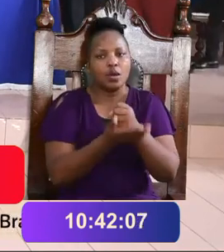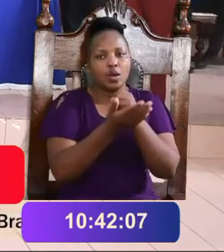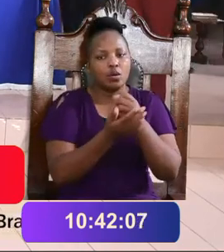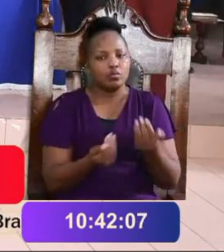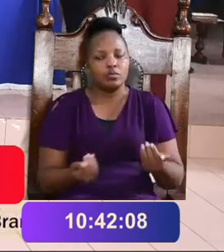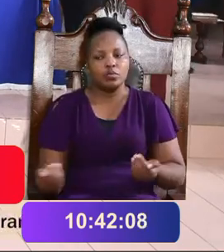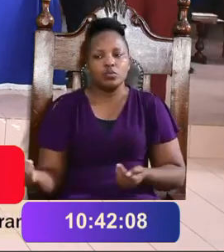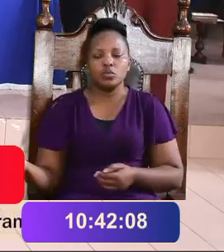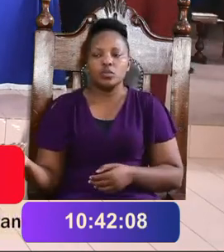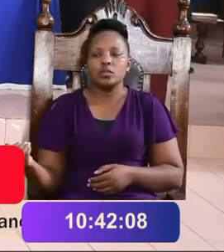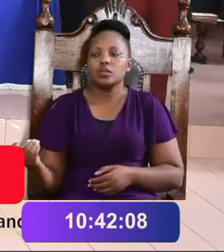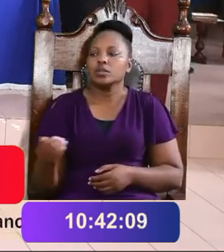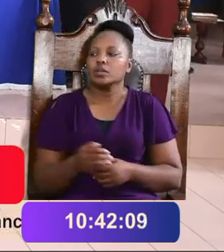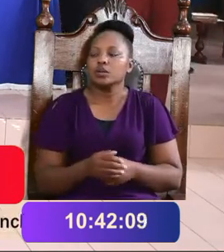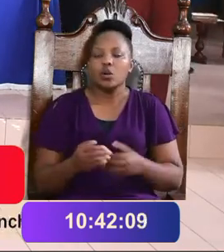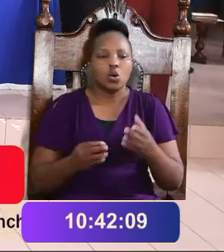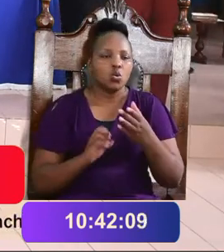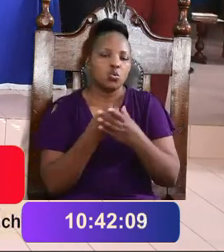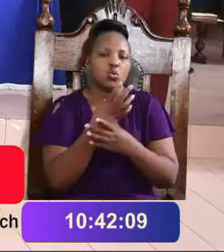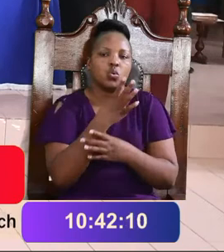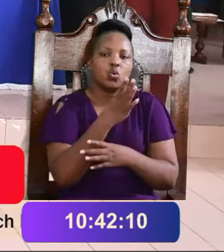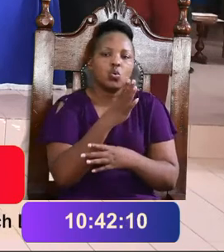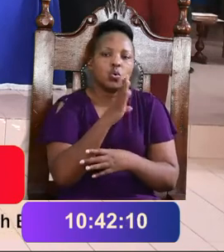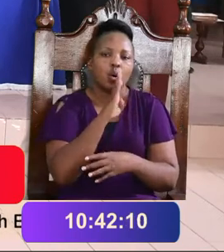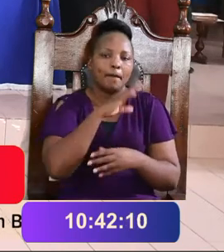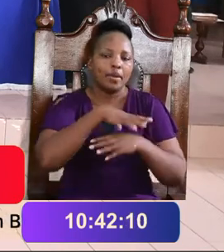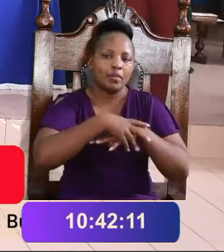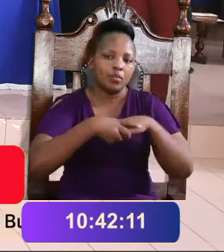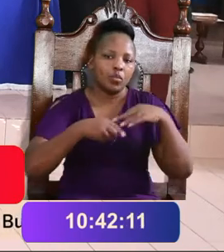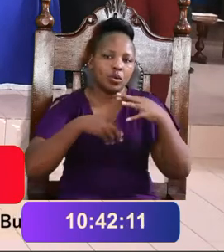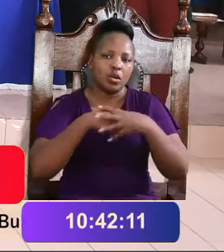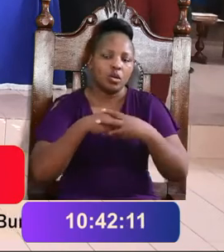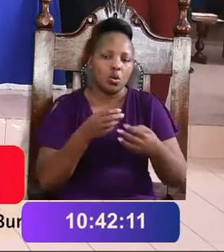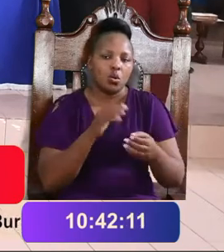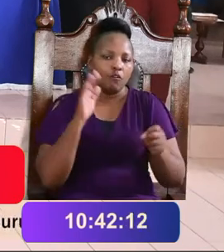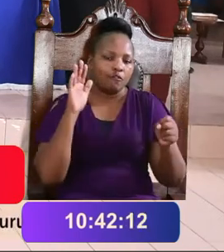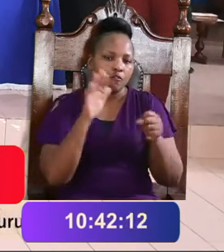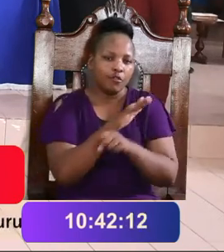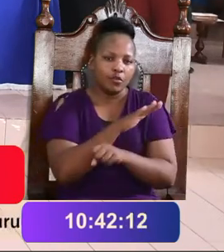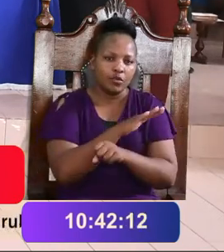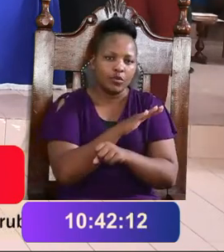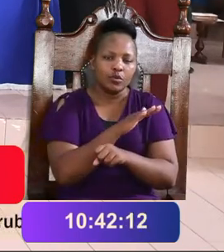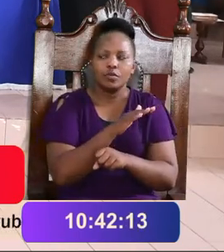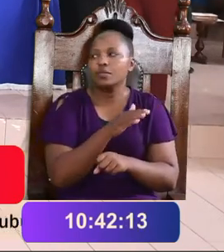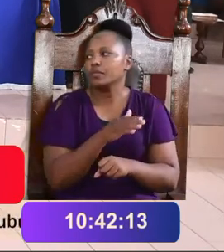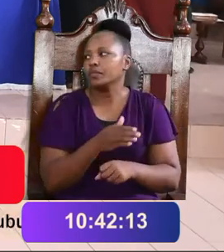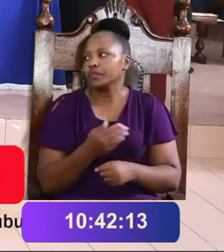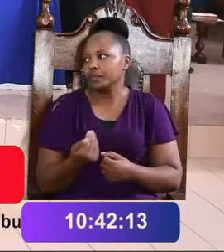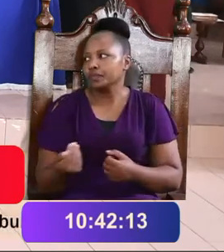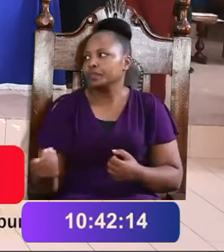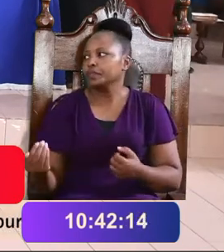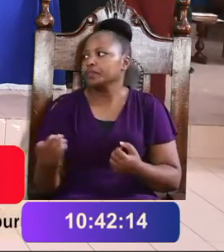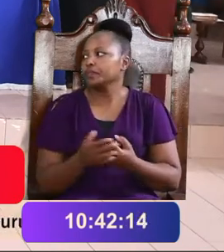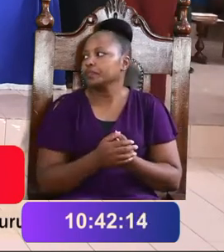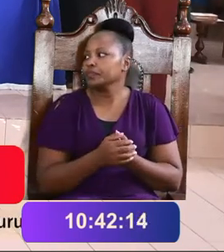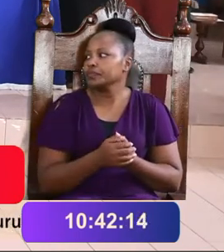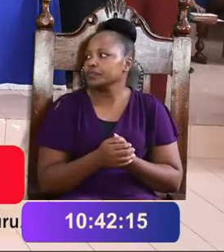or that young girl grow up, be molded into a holistic young boy or